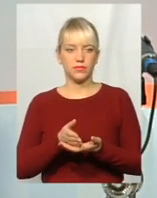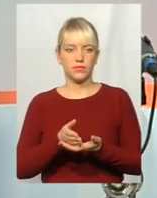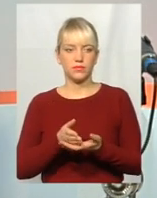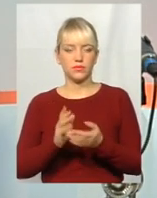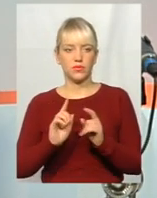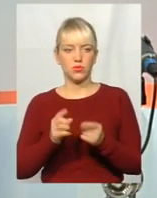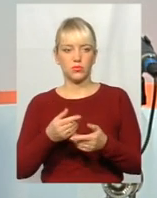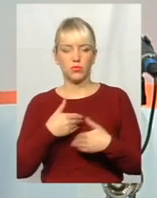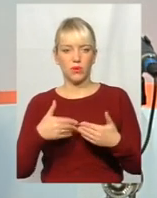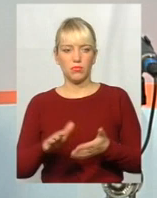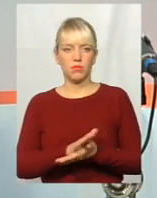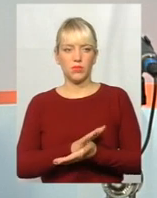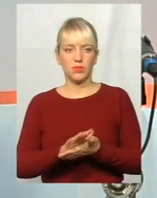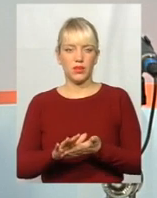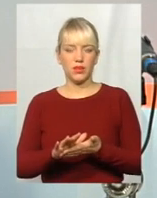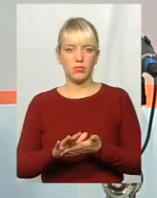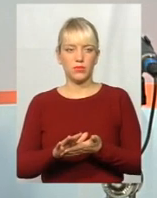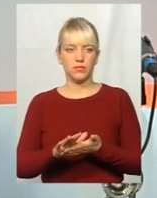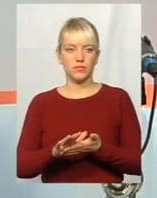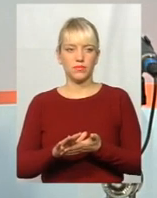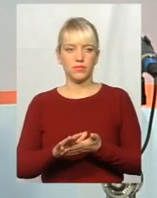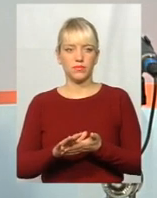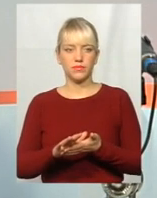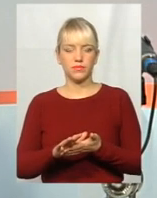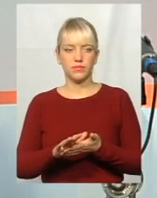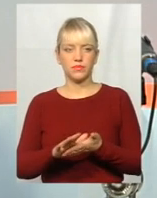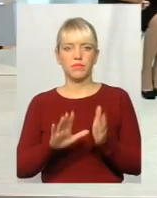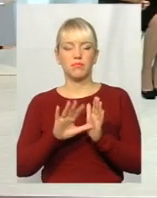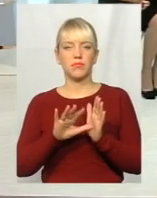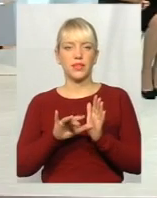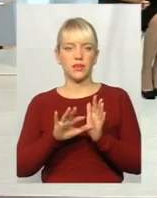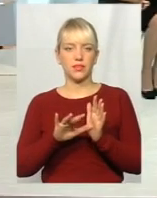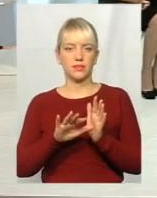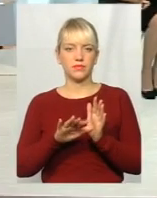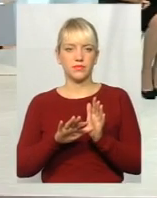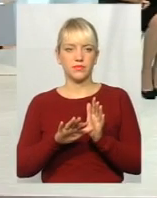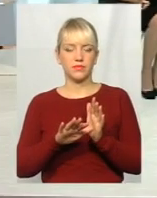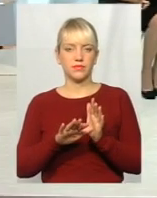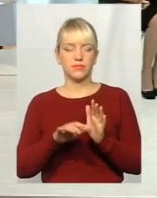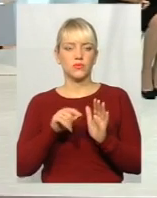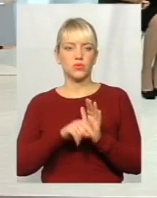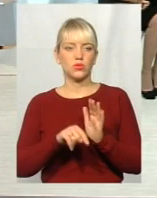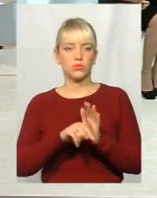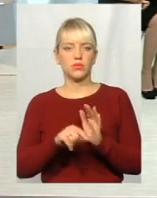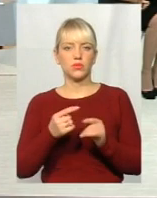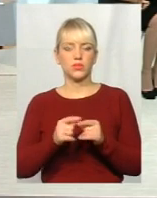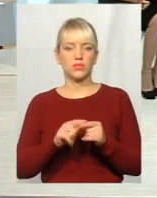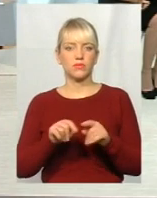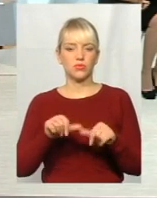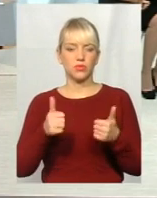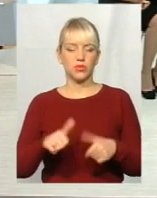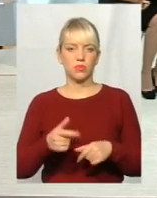Тому ми прибираємо, збираємося бригадним методом. Тобто, це є